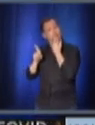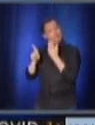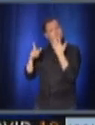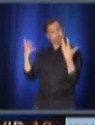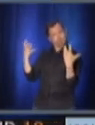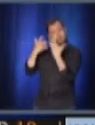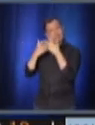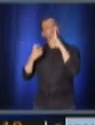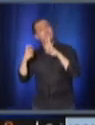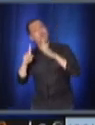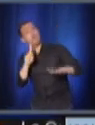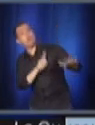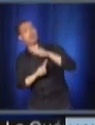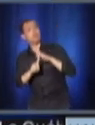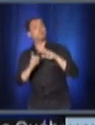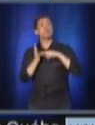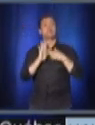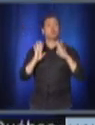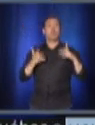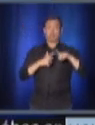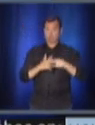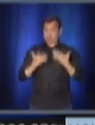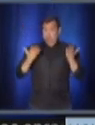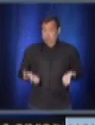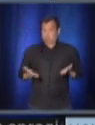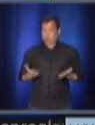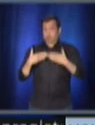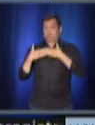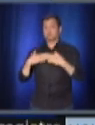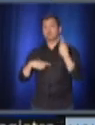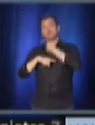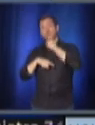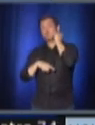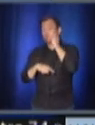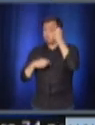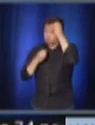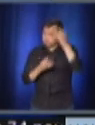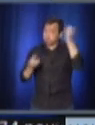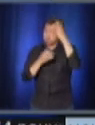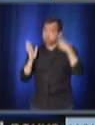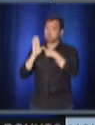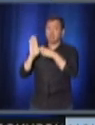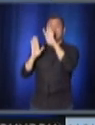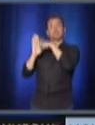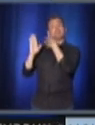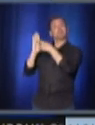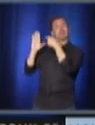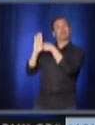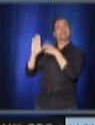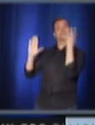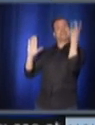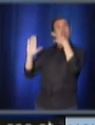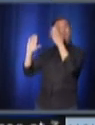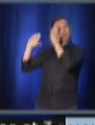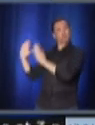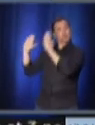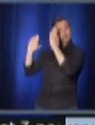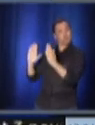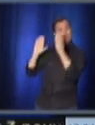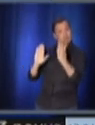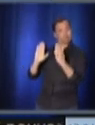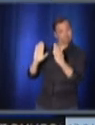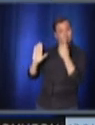maintenant, chaque jour, on va produire un tableau des données évolutives sur les 7 derniers jours. Ce tableau va mettre en